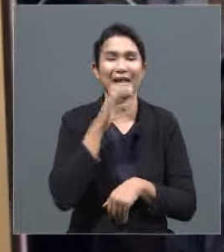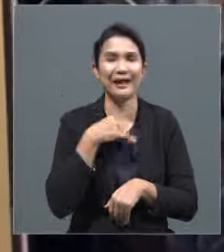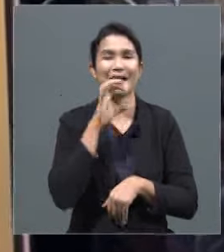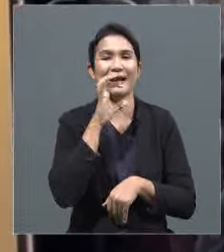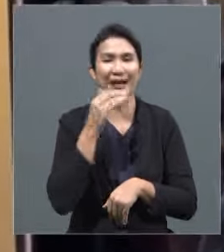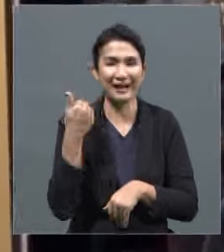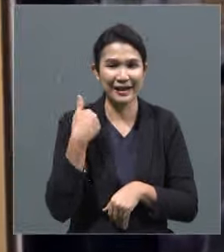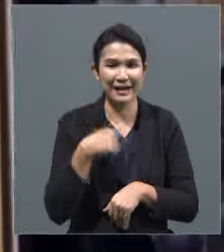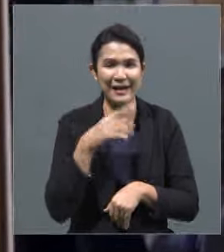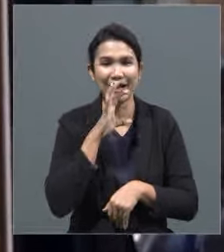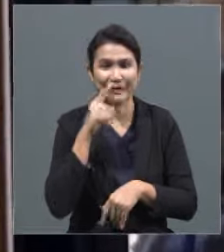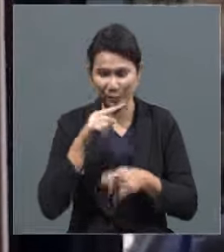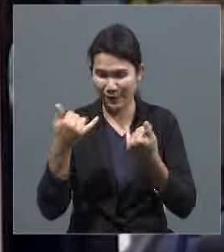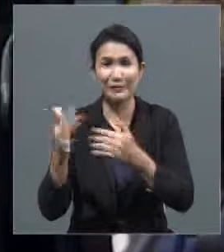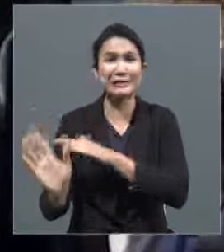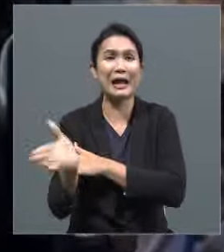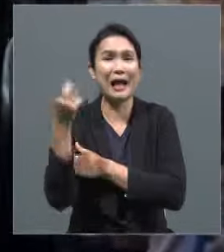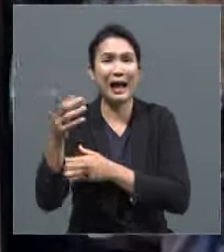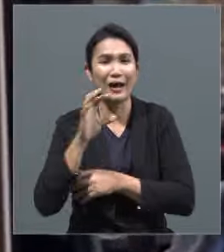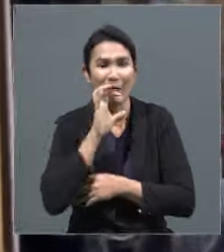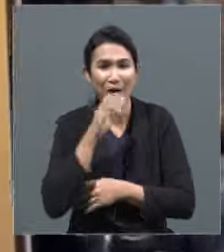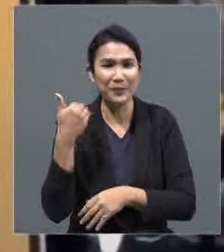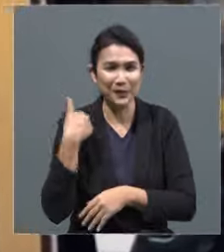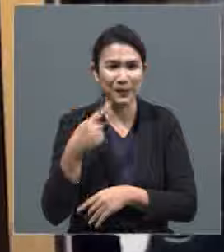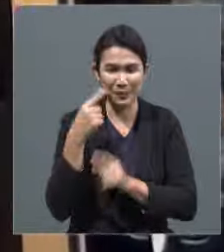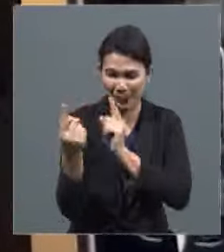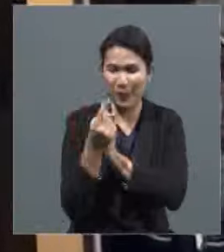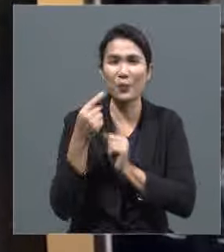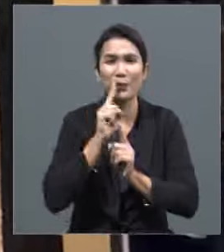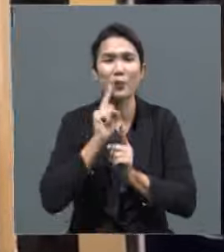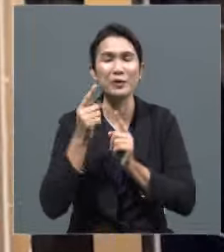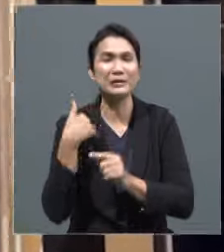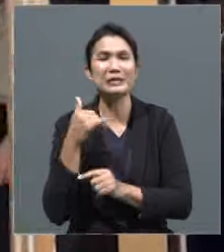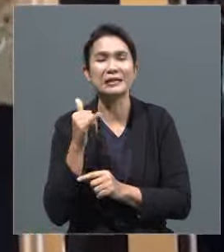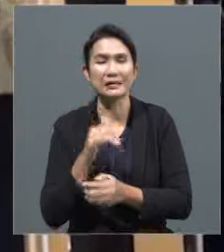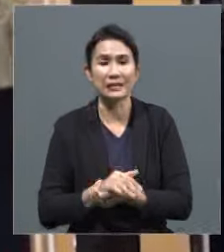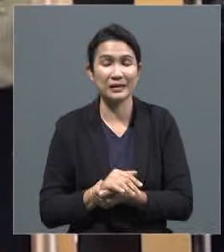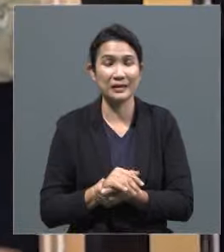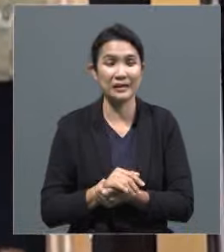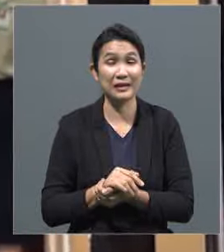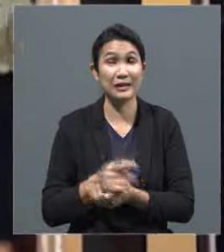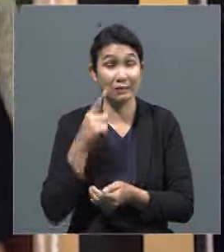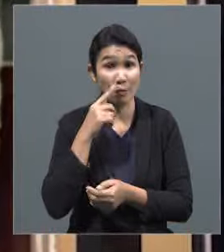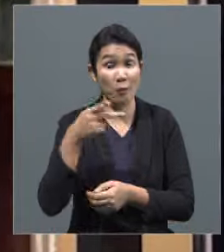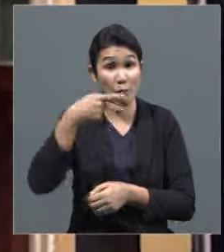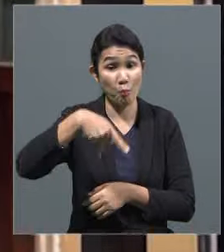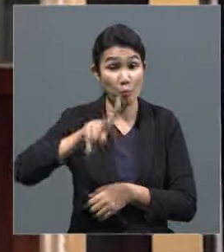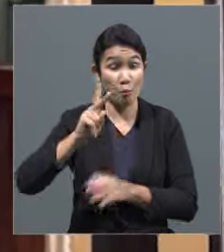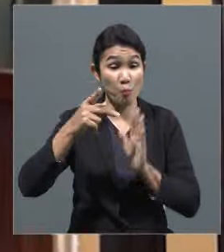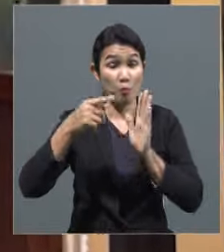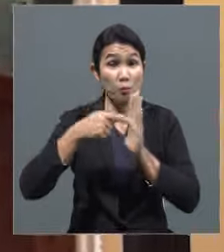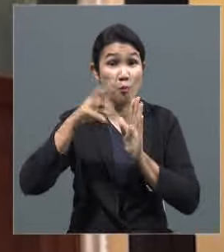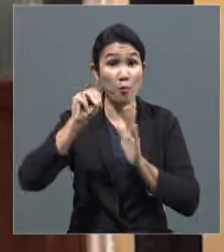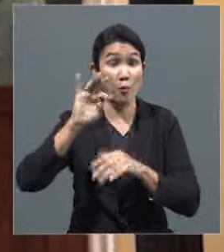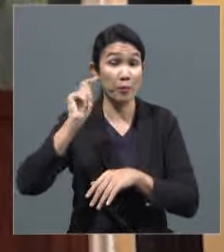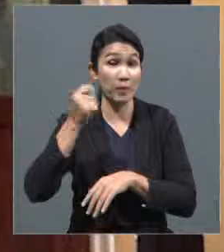า เพื่อนขำเมื่อไหร่แกพูดเมื่อเช้าแกเจอพี่แล้วก็เลยไม่คุยกัน จ แสดงว่าคุณภูมิธรรมก็ยังไม่รู้ตัวว่าจะ